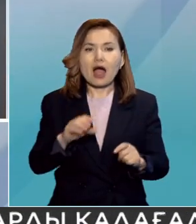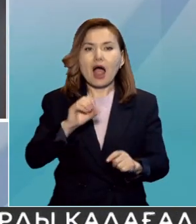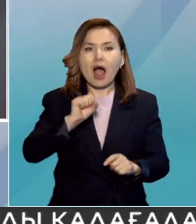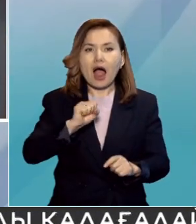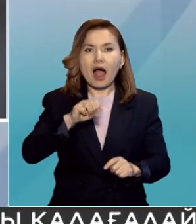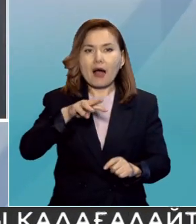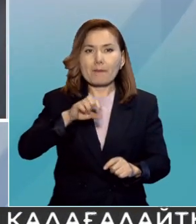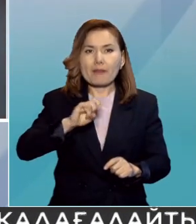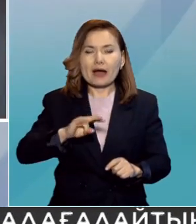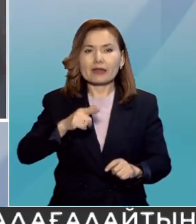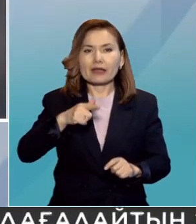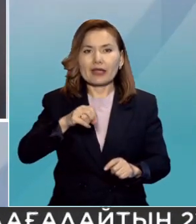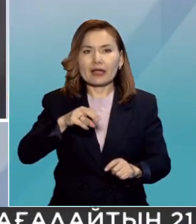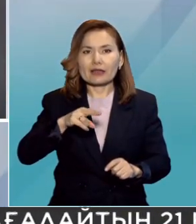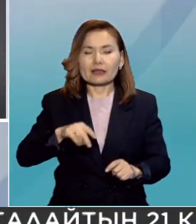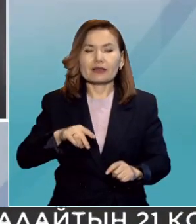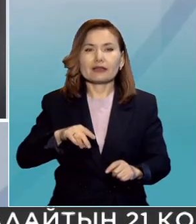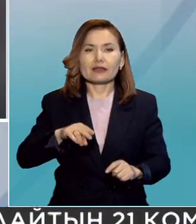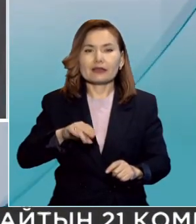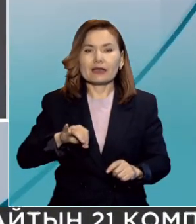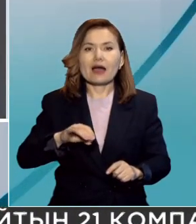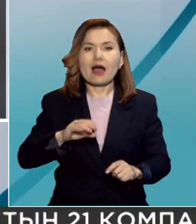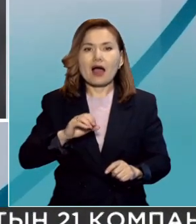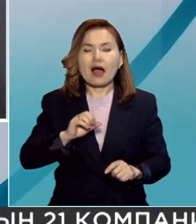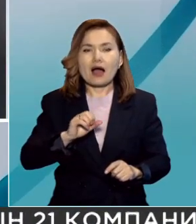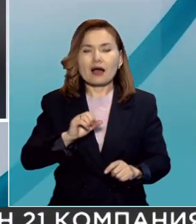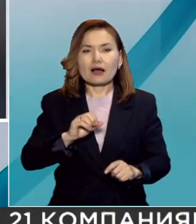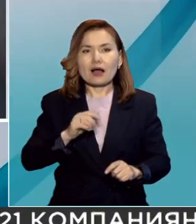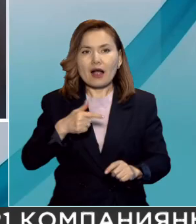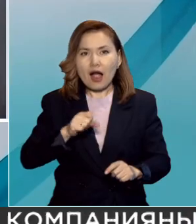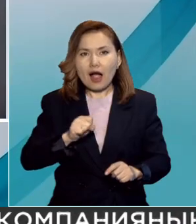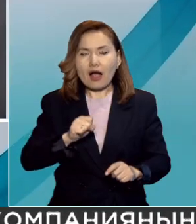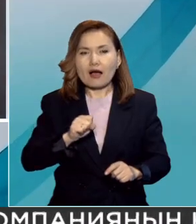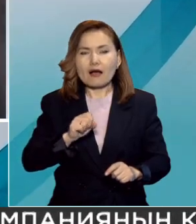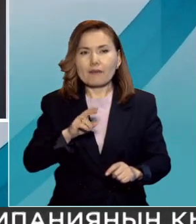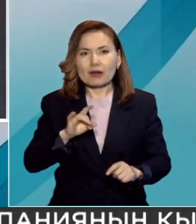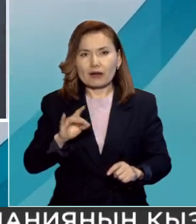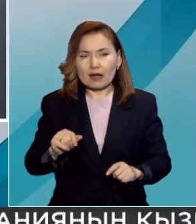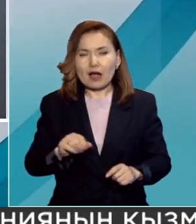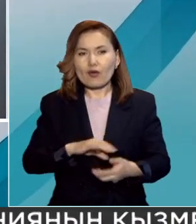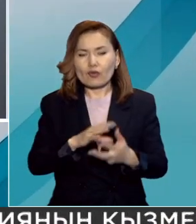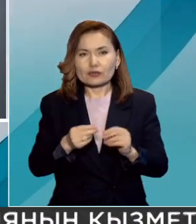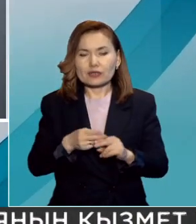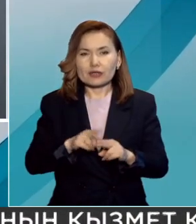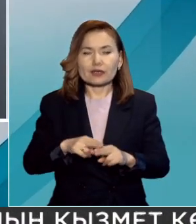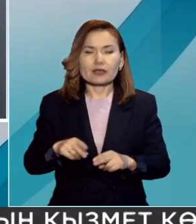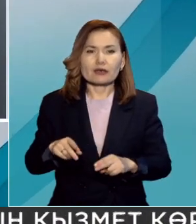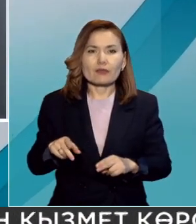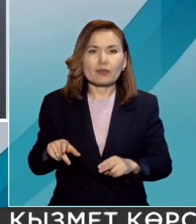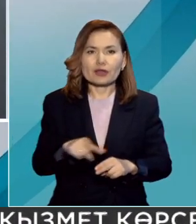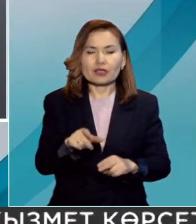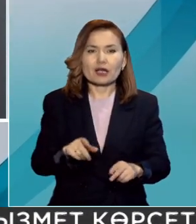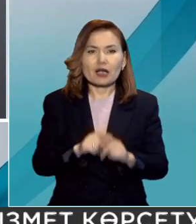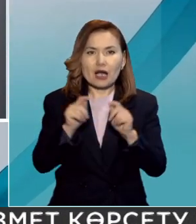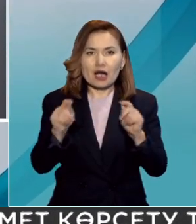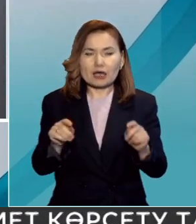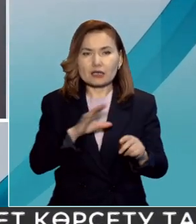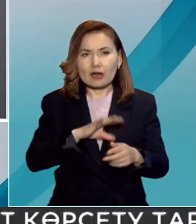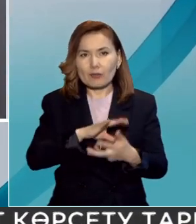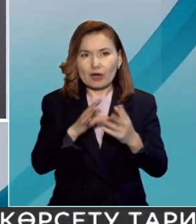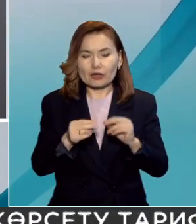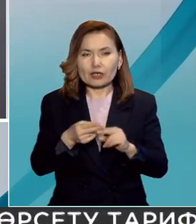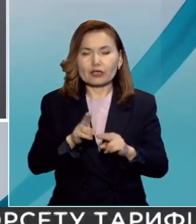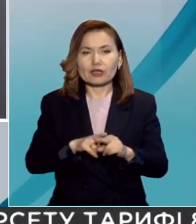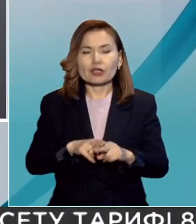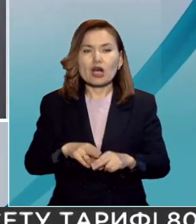Амангелді қабырға арқалық Ашылтасты бағытында жолдар әлі жабық. Төтенше жағдай қызметінің мәліметінше тас